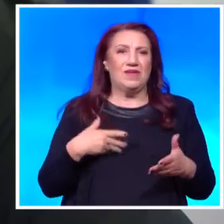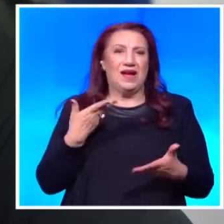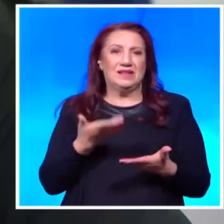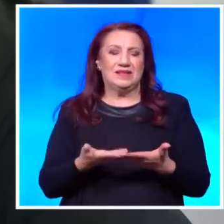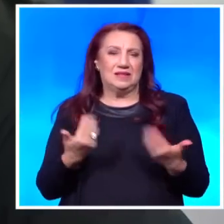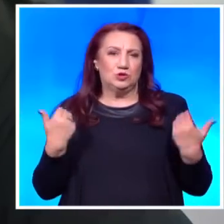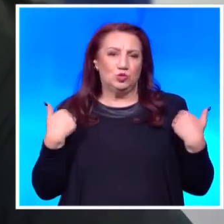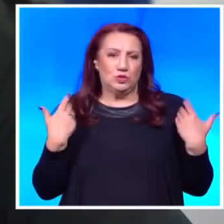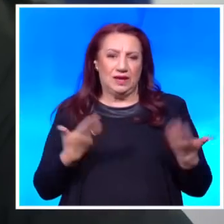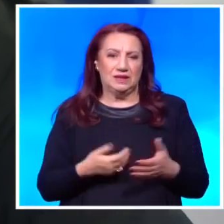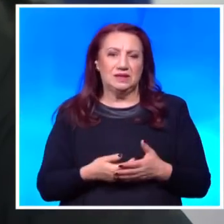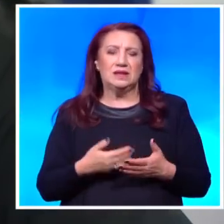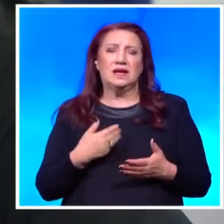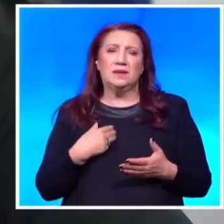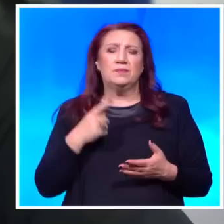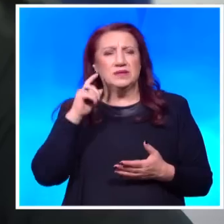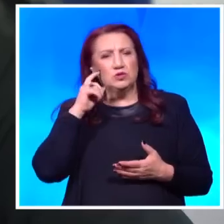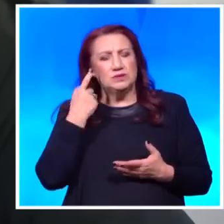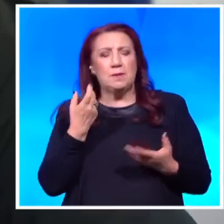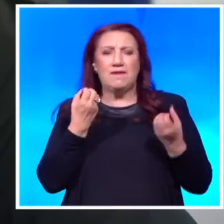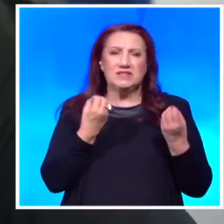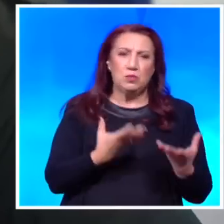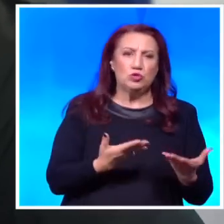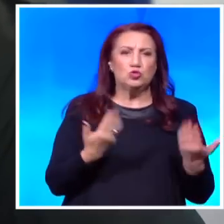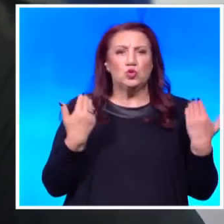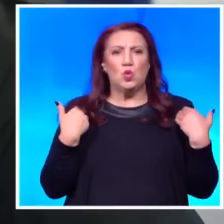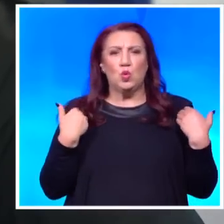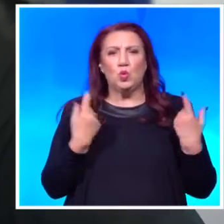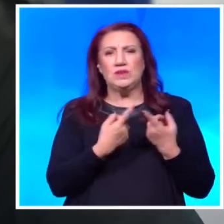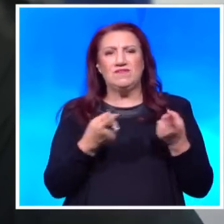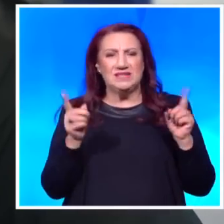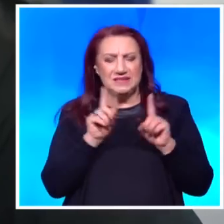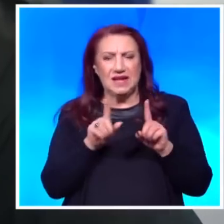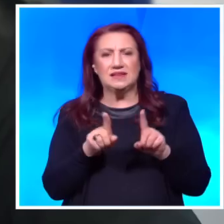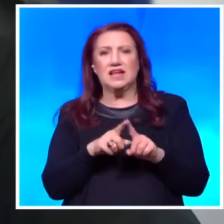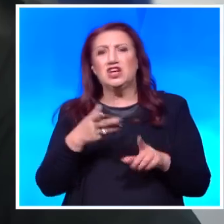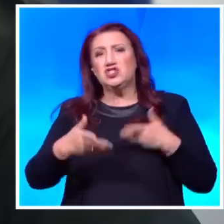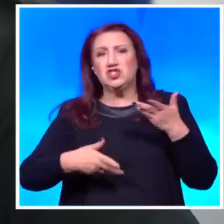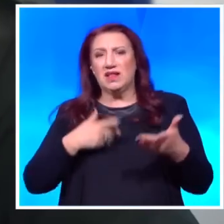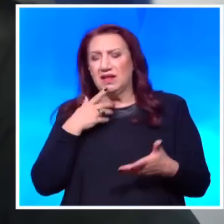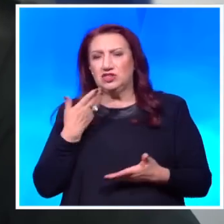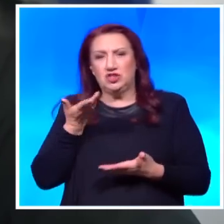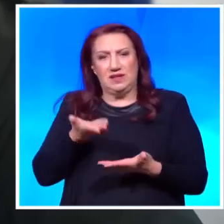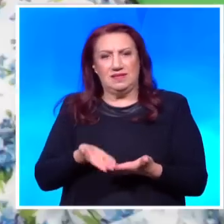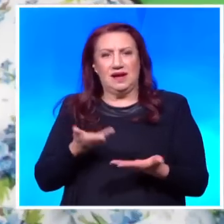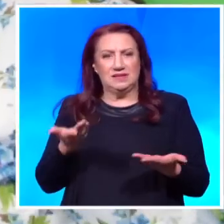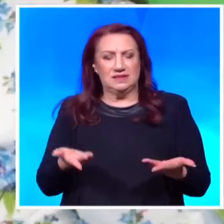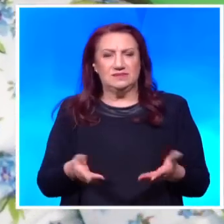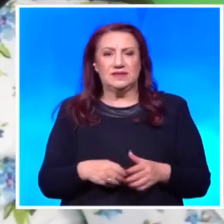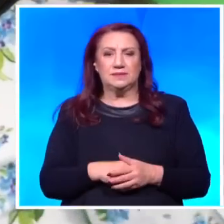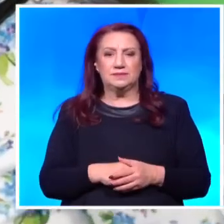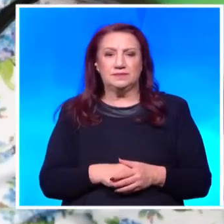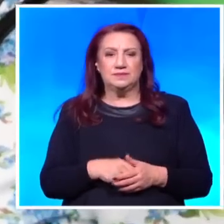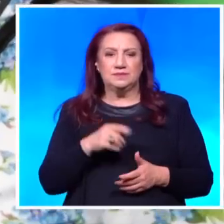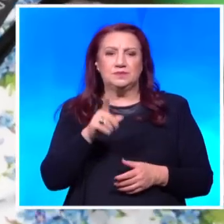демографските фактори, така и с възможности на университетите, както и с една методика за оценка на качеството на обучението. Росен